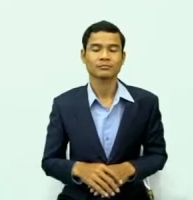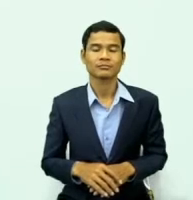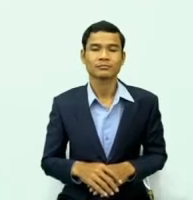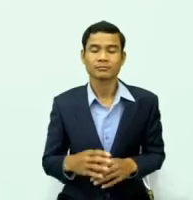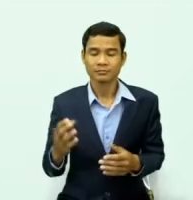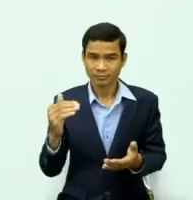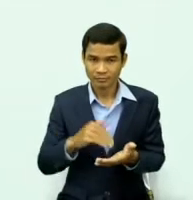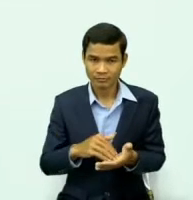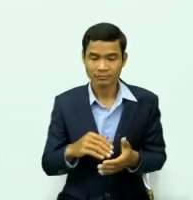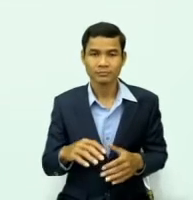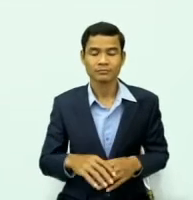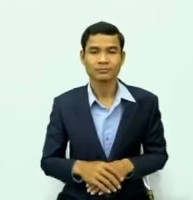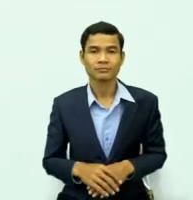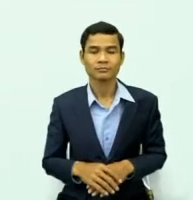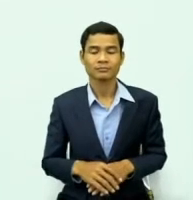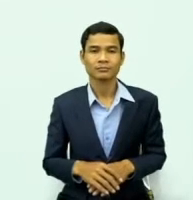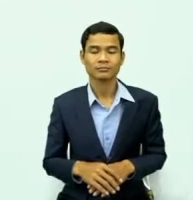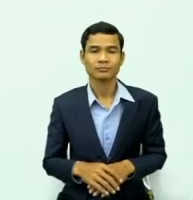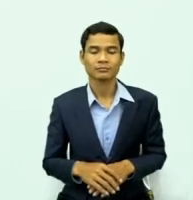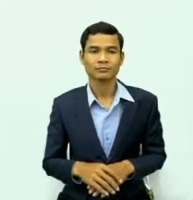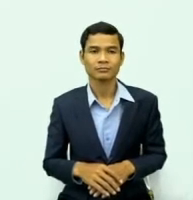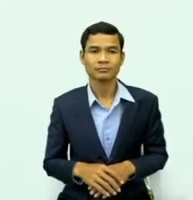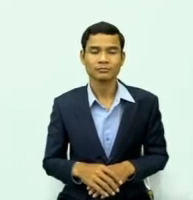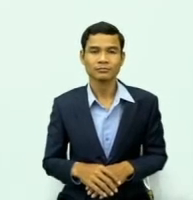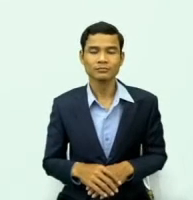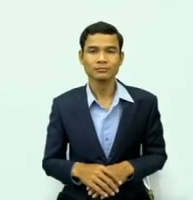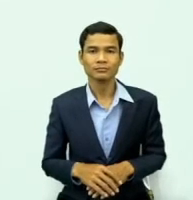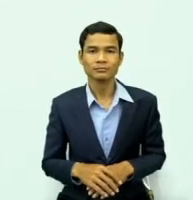chà mà đón tiếp